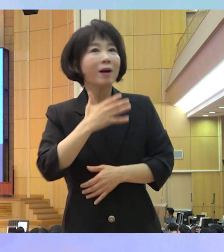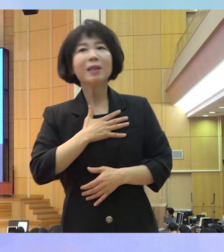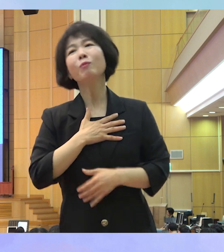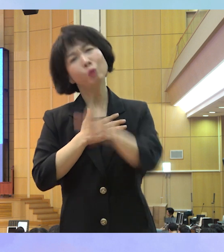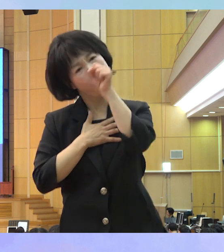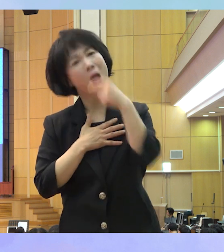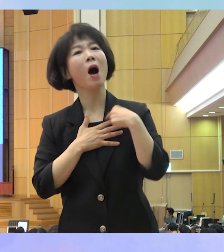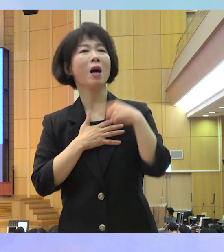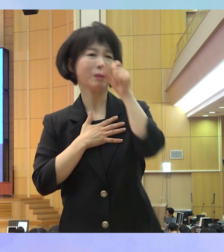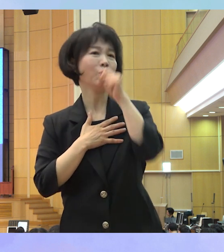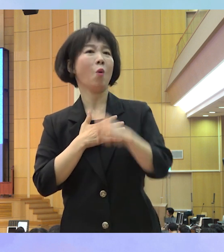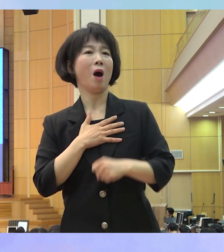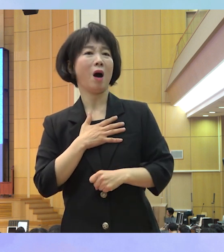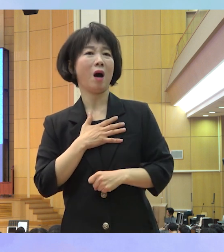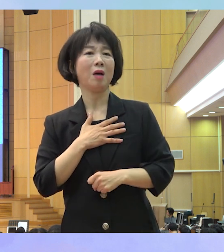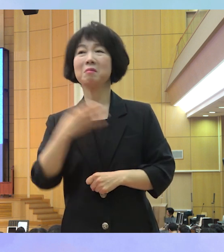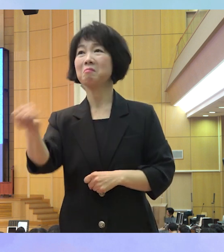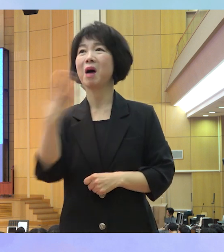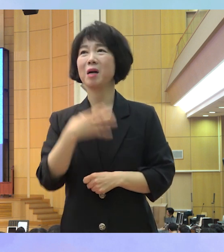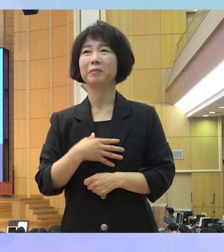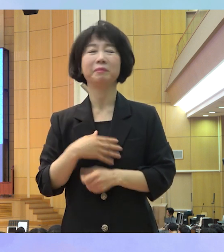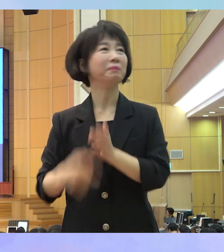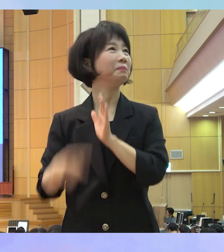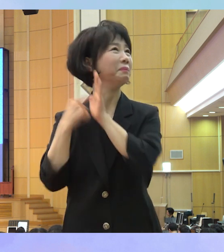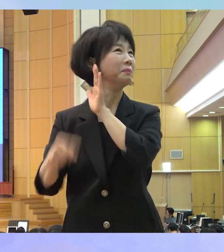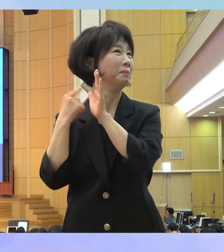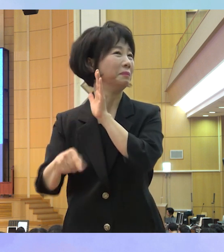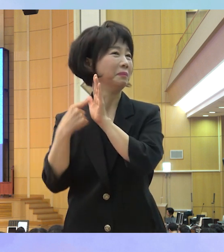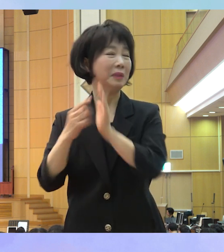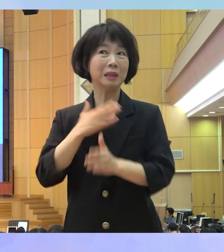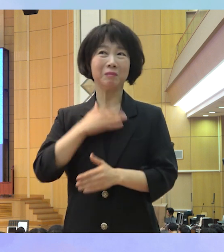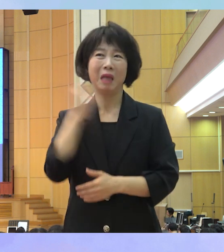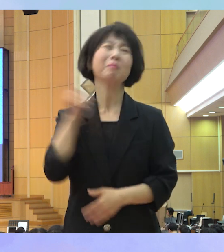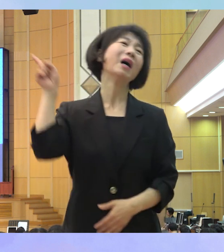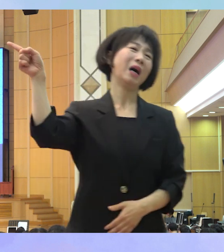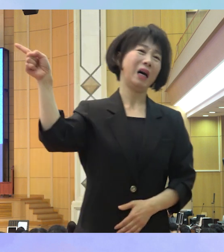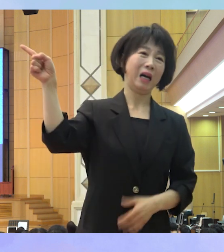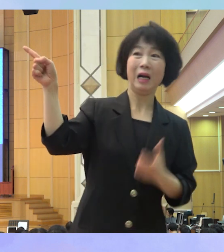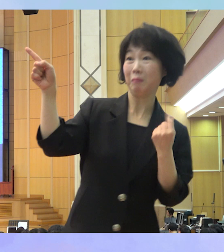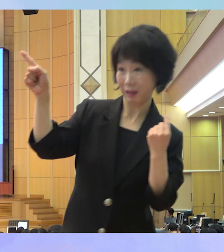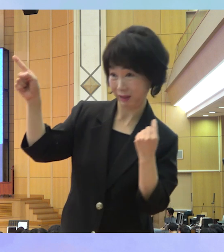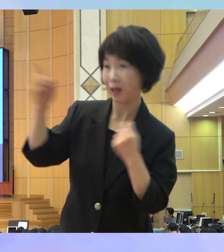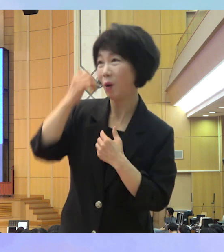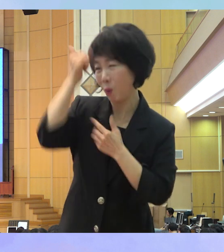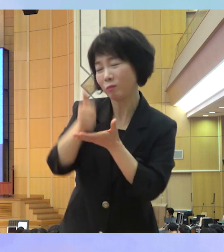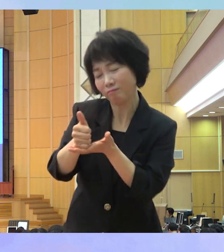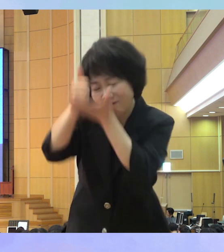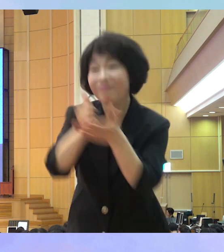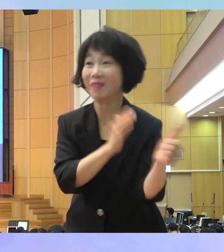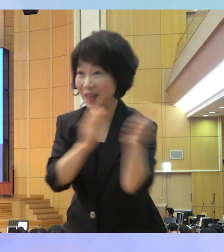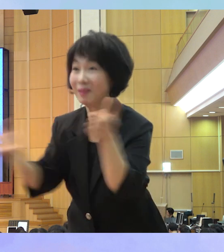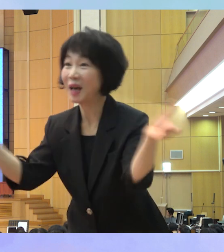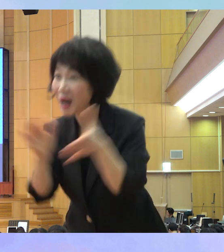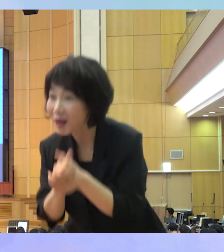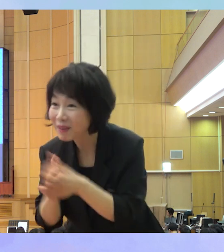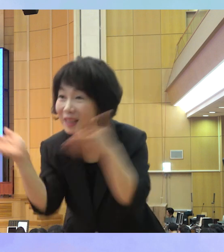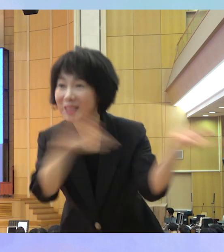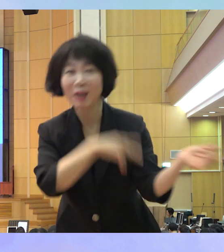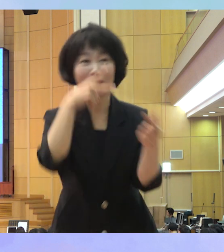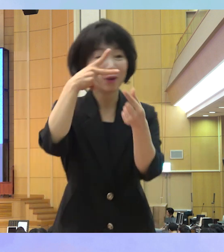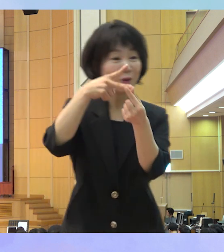그랬구나 저랬구나 하면서 잘 들어주시는 게, 그게 바로 효도라고 할 수 있습니다. 두 번째는